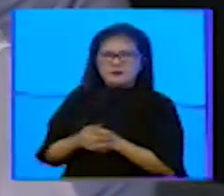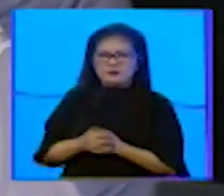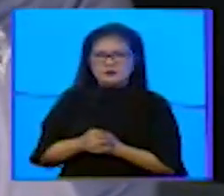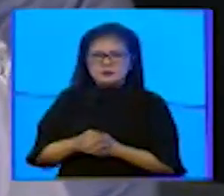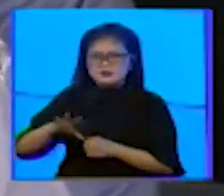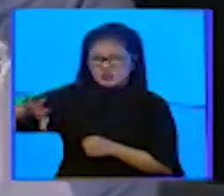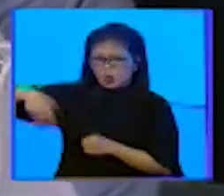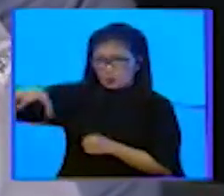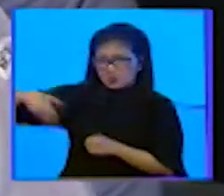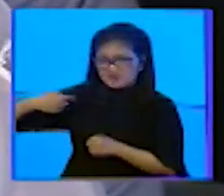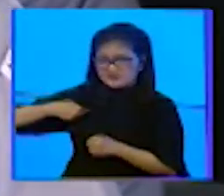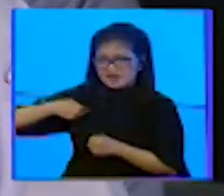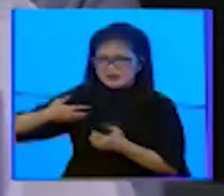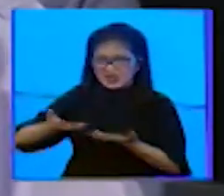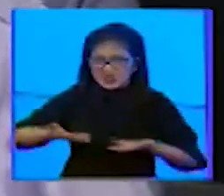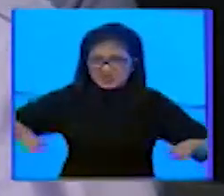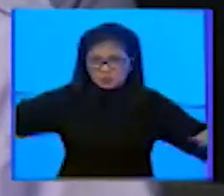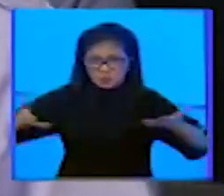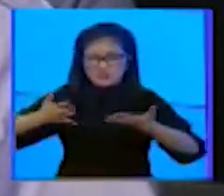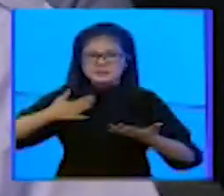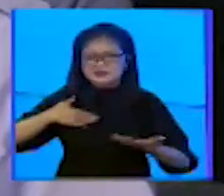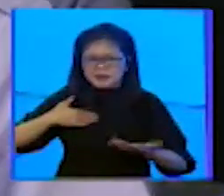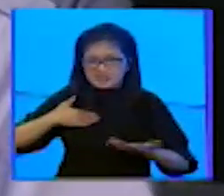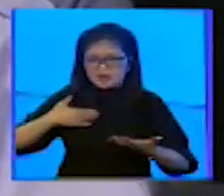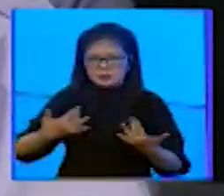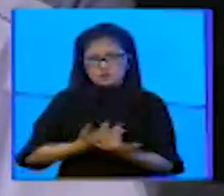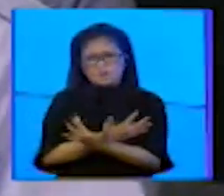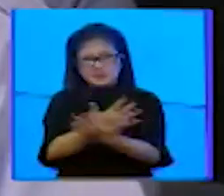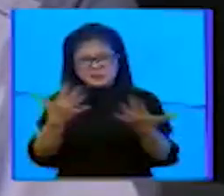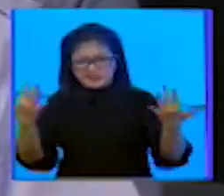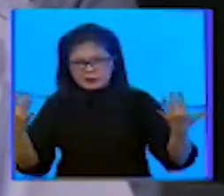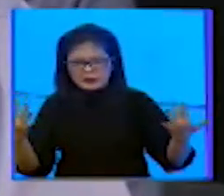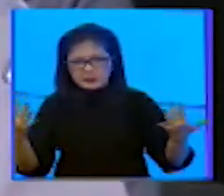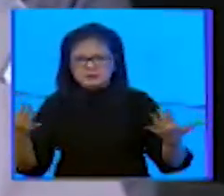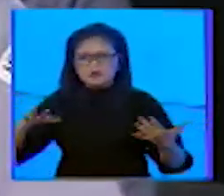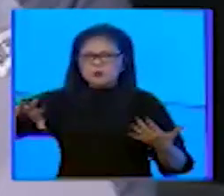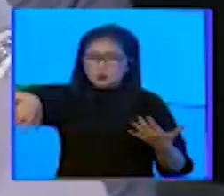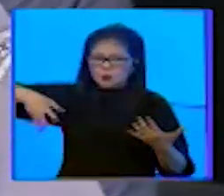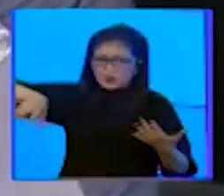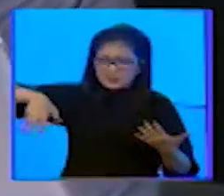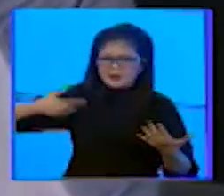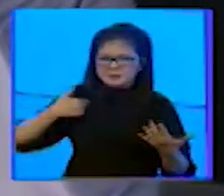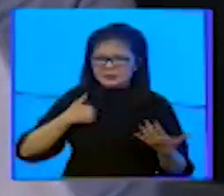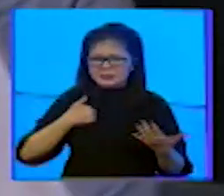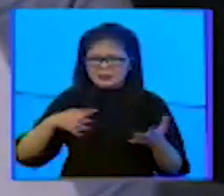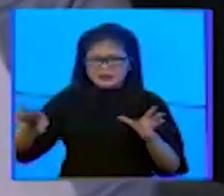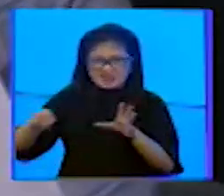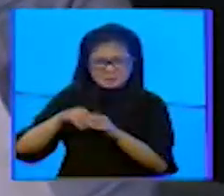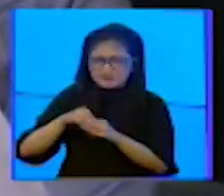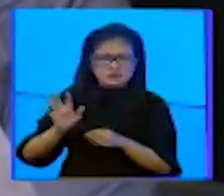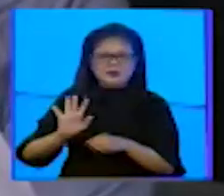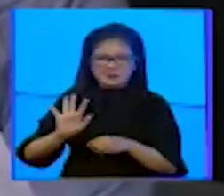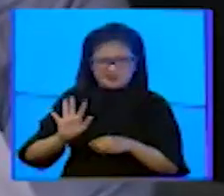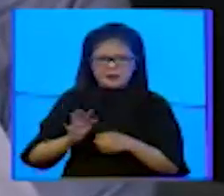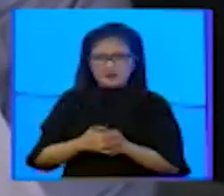saya, lingkungan saya, masyarakat keluarga saya sendiri, tidak saya libatkan untuk ini, termasuk istri saya. Ya,